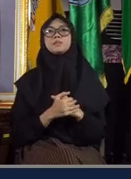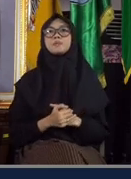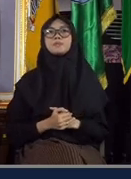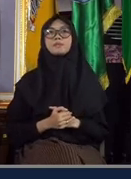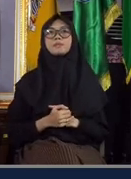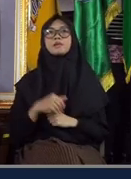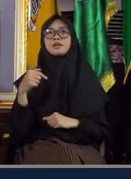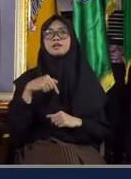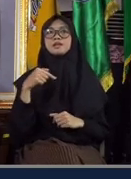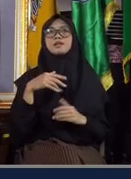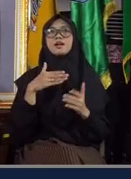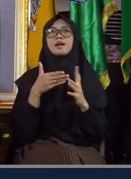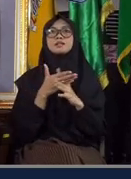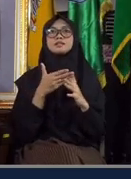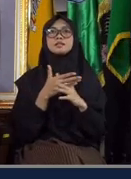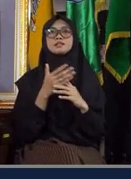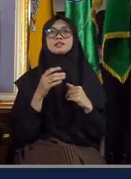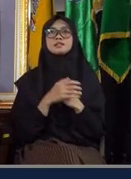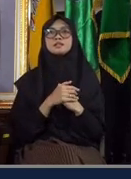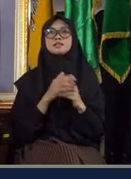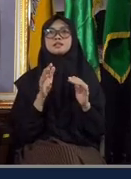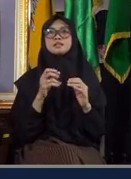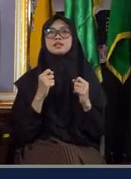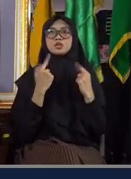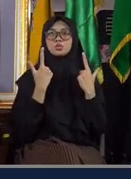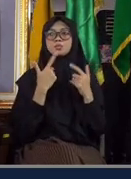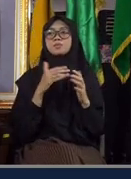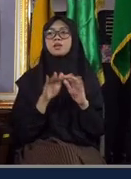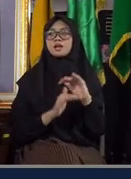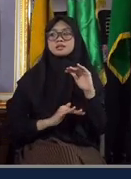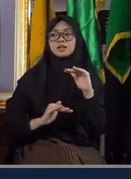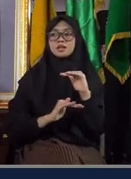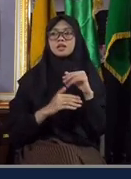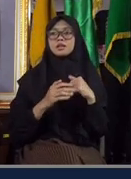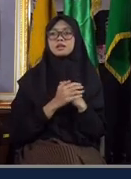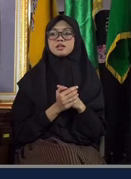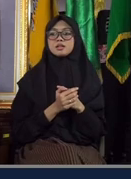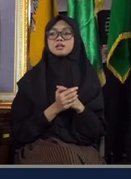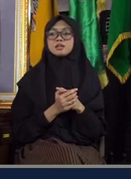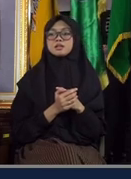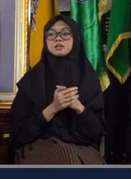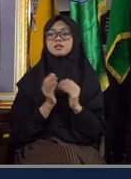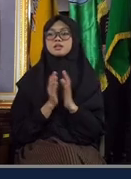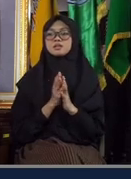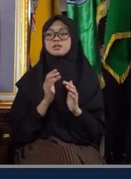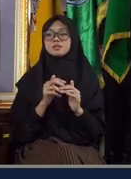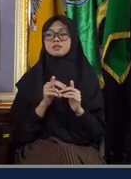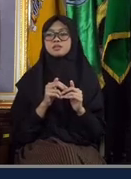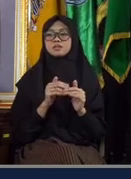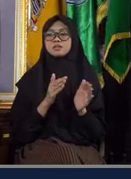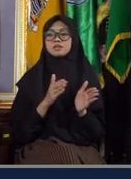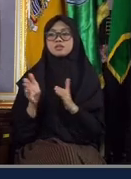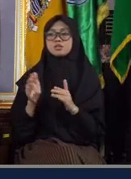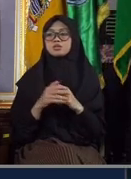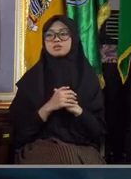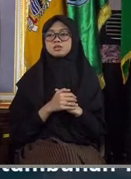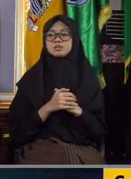kehidupan dasar dan mata pencarian berkelanjutan yang kita harapkan nanti bisa dilaksanakan lanjut saja ke